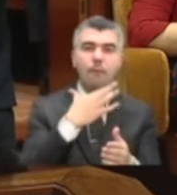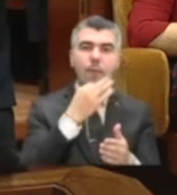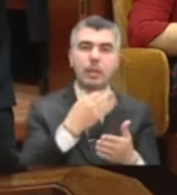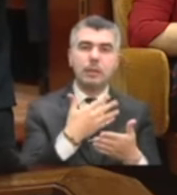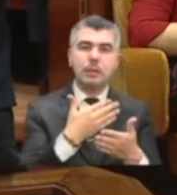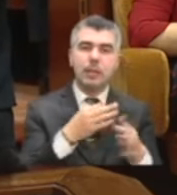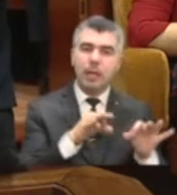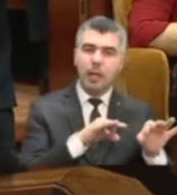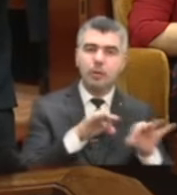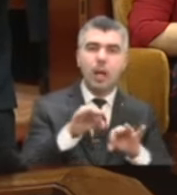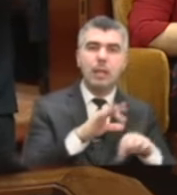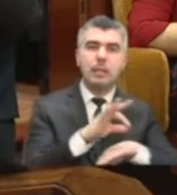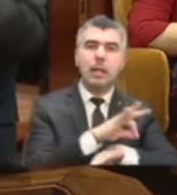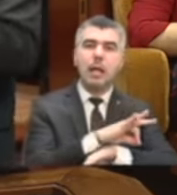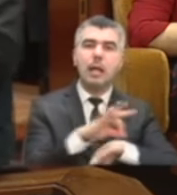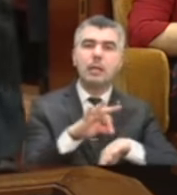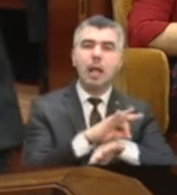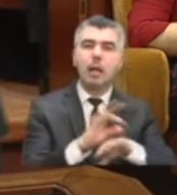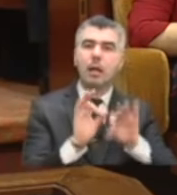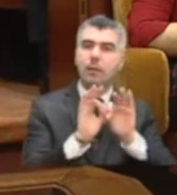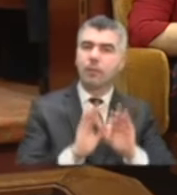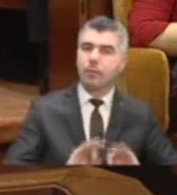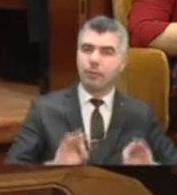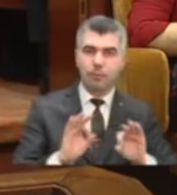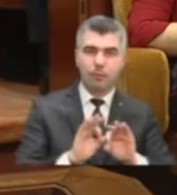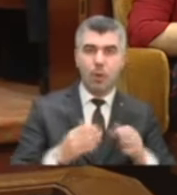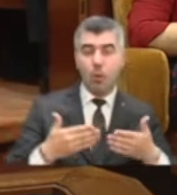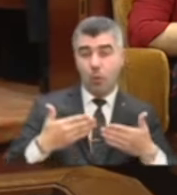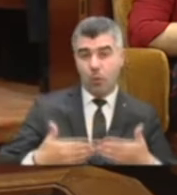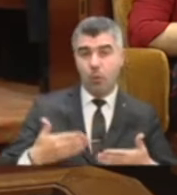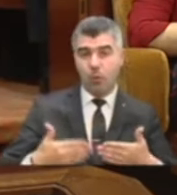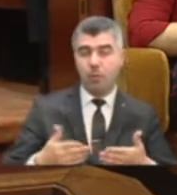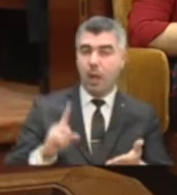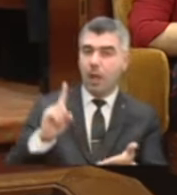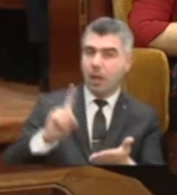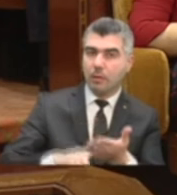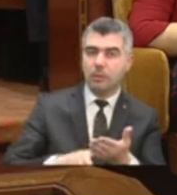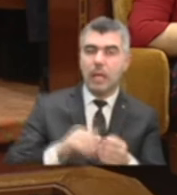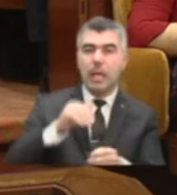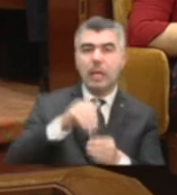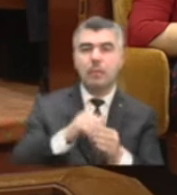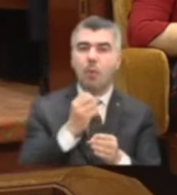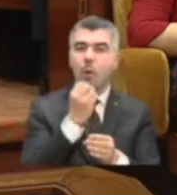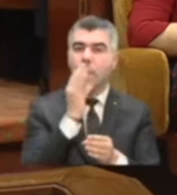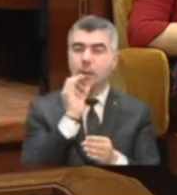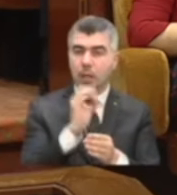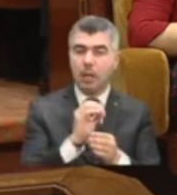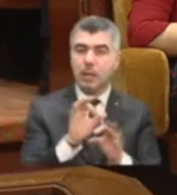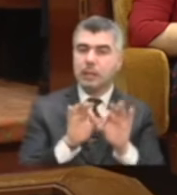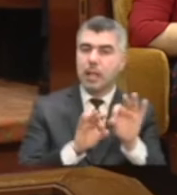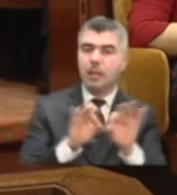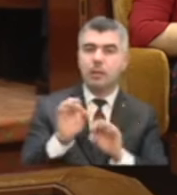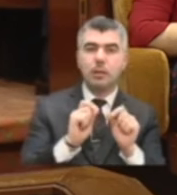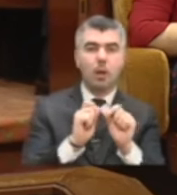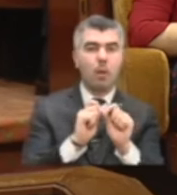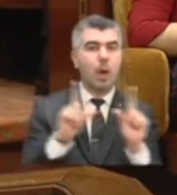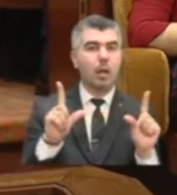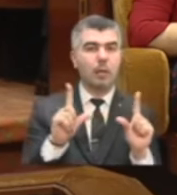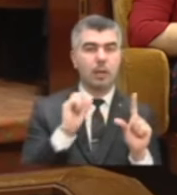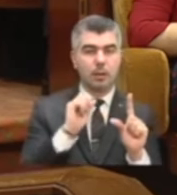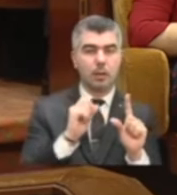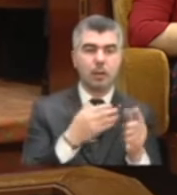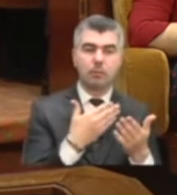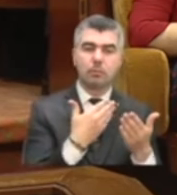الإدارية وتسهيل ولوج المستثمرين وتحفيزهم. اليوم كنطالبوا في الفريق الاشتراكي الحكومة الإسراع بوضع استراتيجية واضحة للنهوض